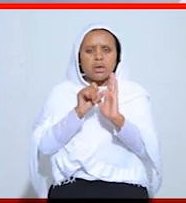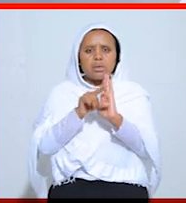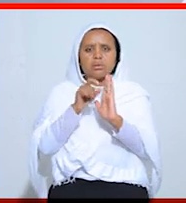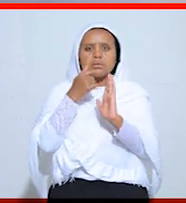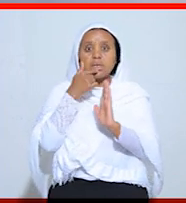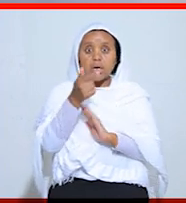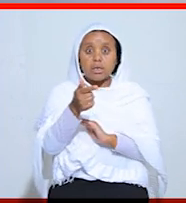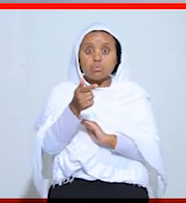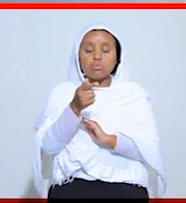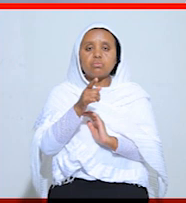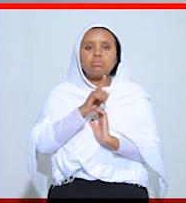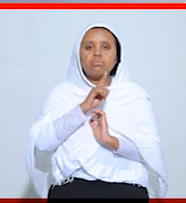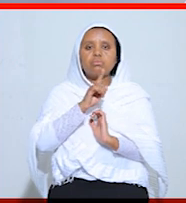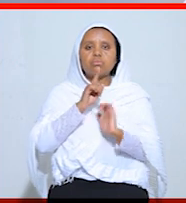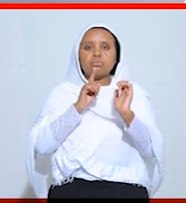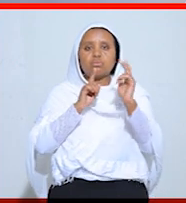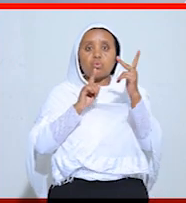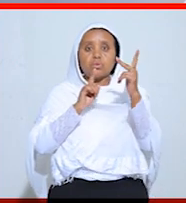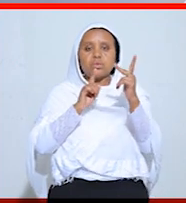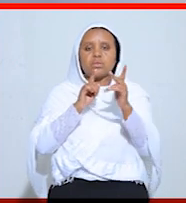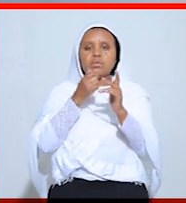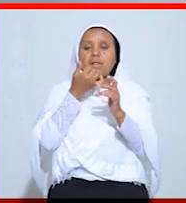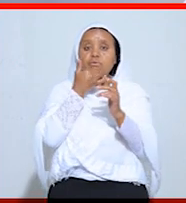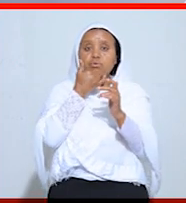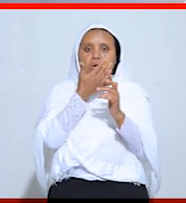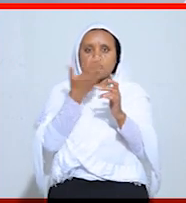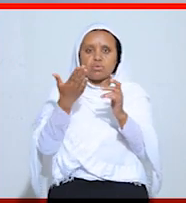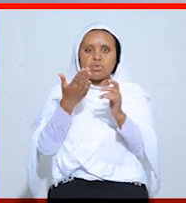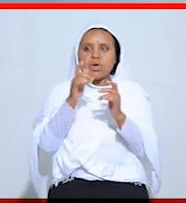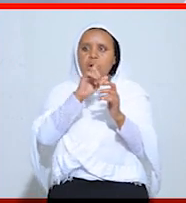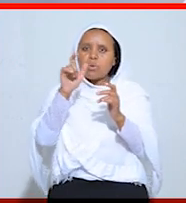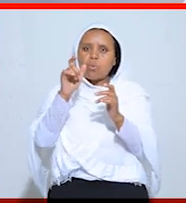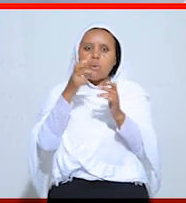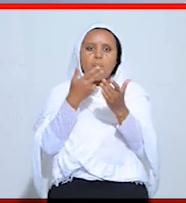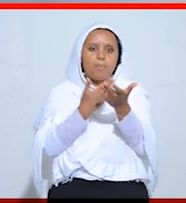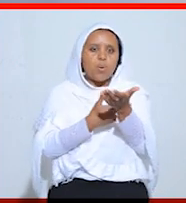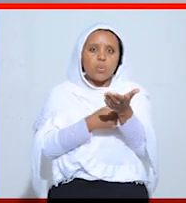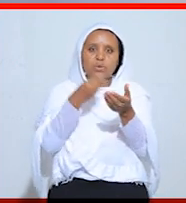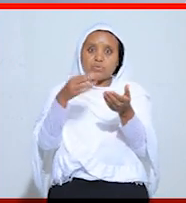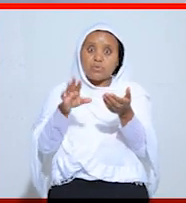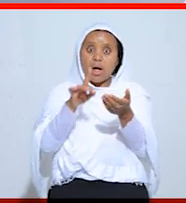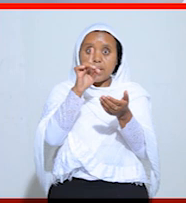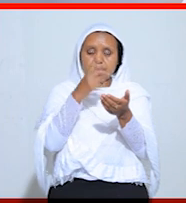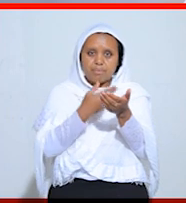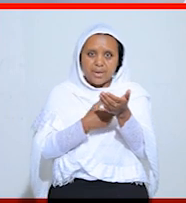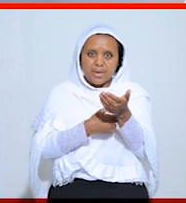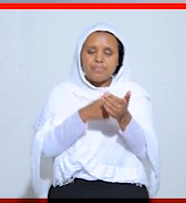መስሎ ሲያስተምር በእውነት ሶስት ስለጠፉ ነገሮች ይናገራል። ከመቶ በጎች መካከል የጠፋ አንድ